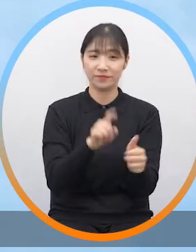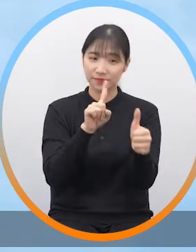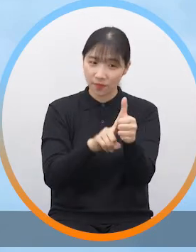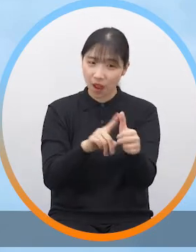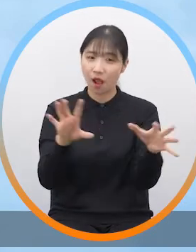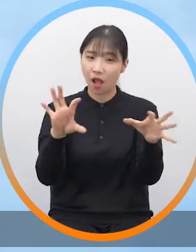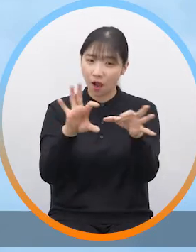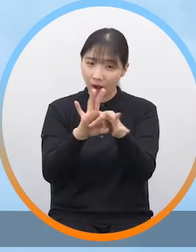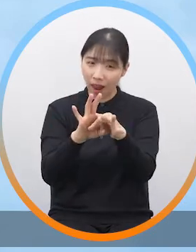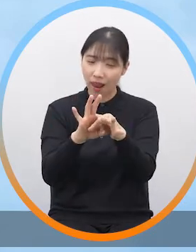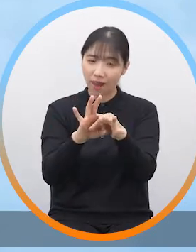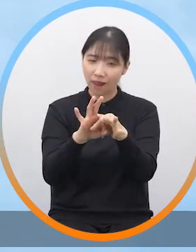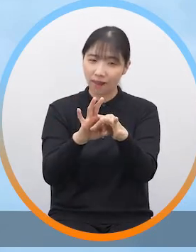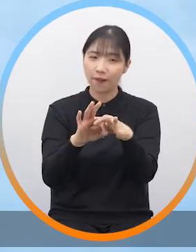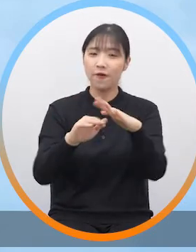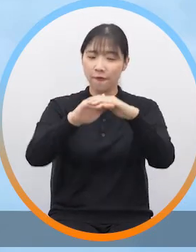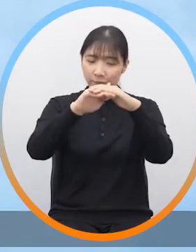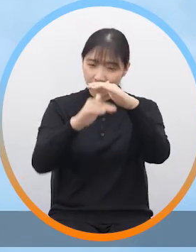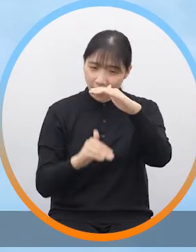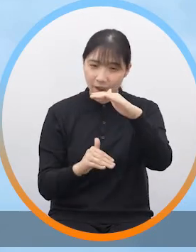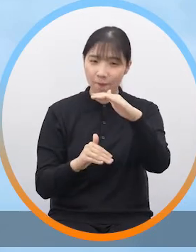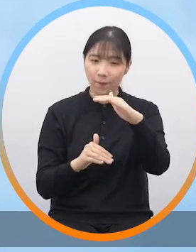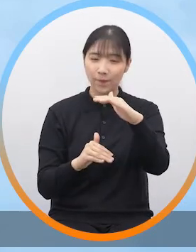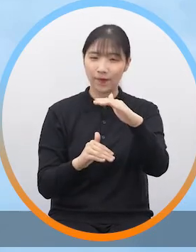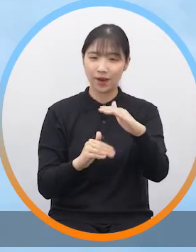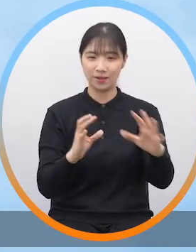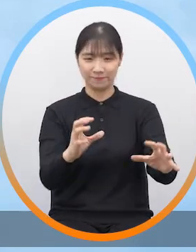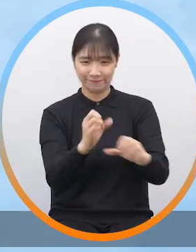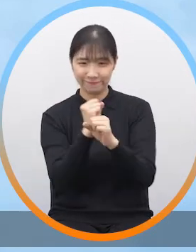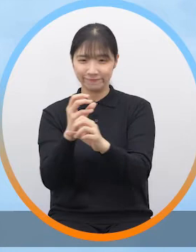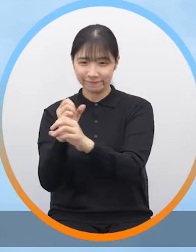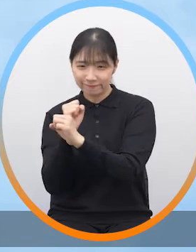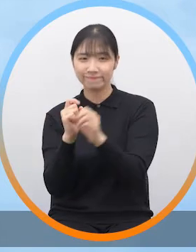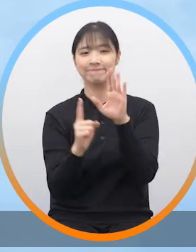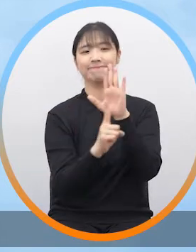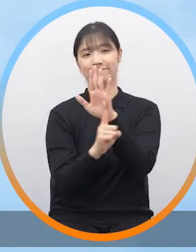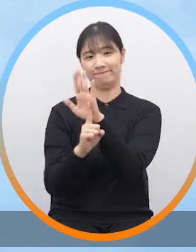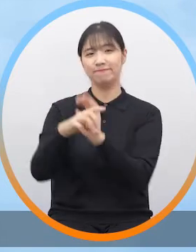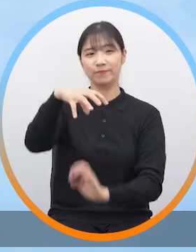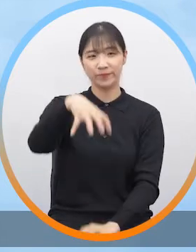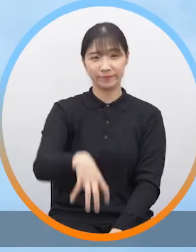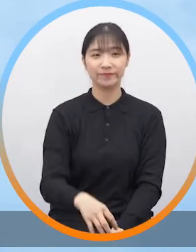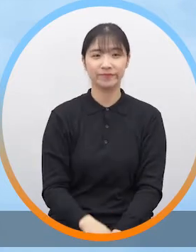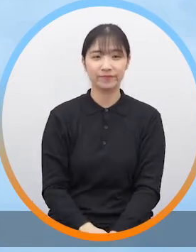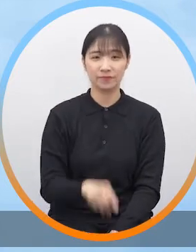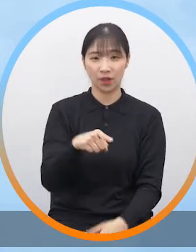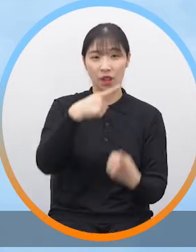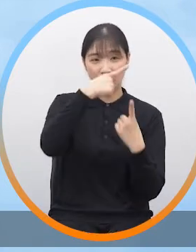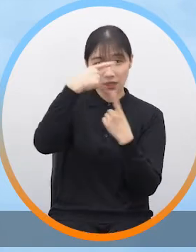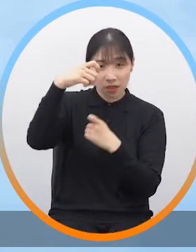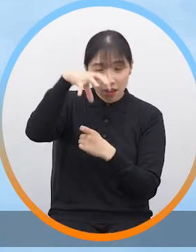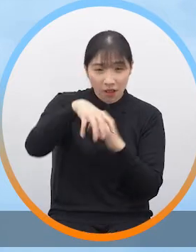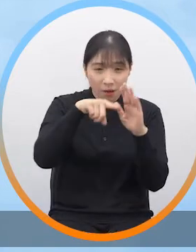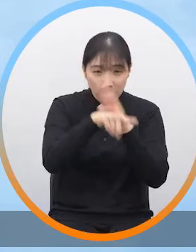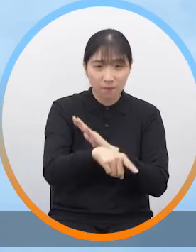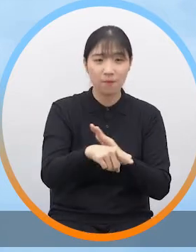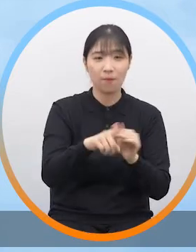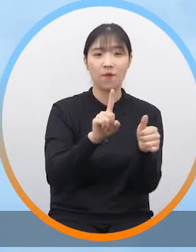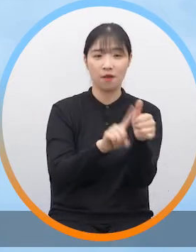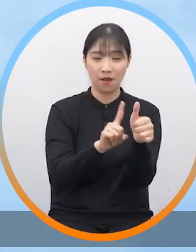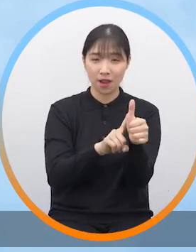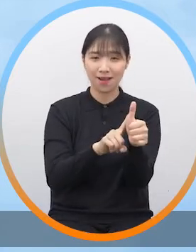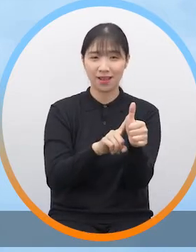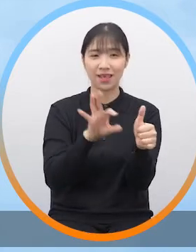관련된 그런 그 내용을 잘 요약 정리해 놓는 것이죠. 이 기념관에만 가면은